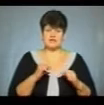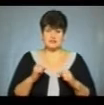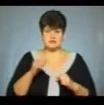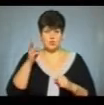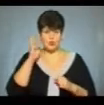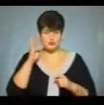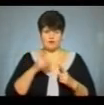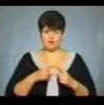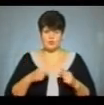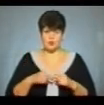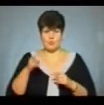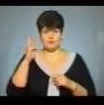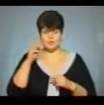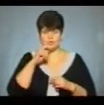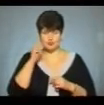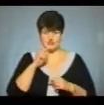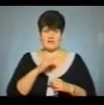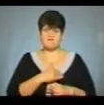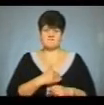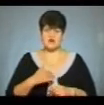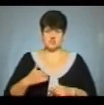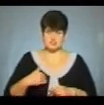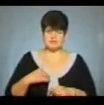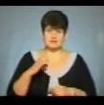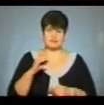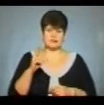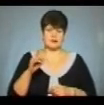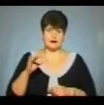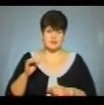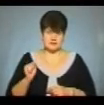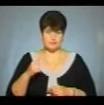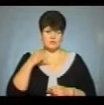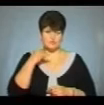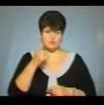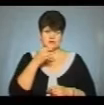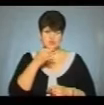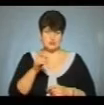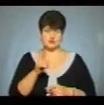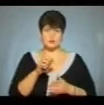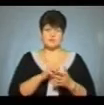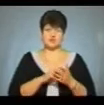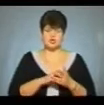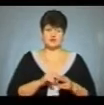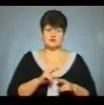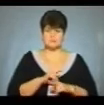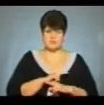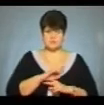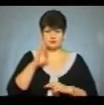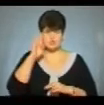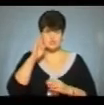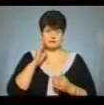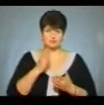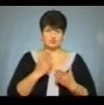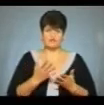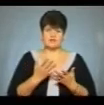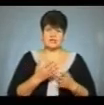консульського відділу посольства України у Варшаві Світлана Криса телефоном нам розповіла, що причину смерті чоловіків встановлюватимуть